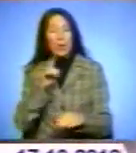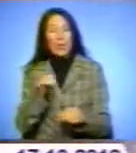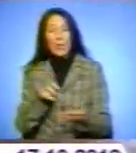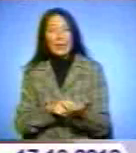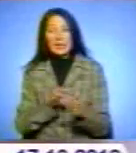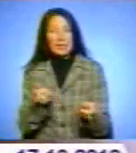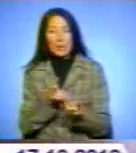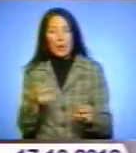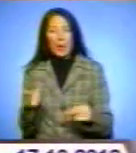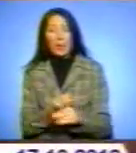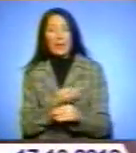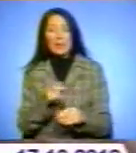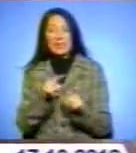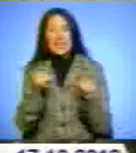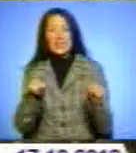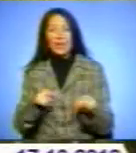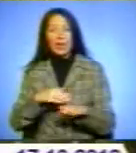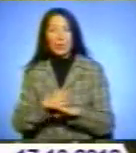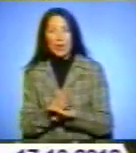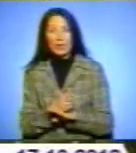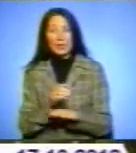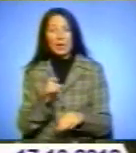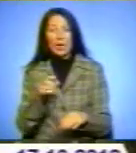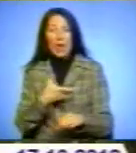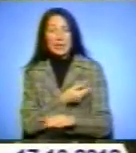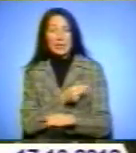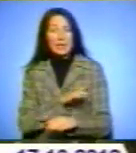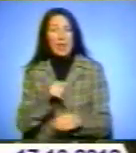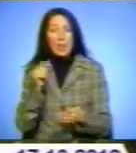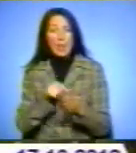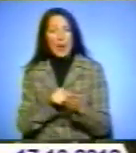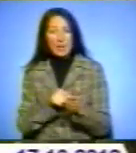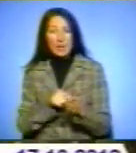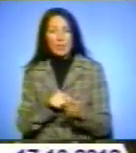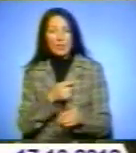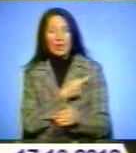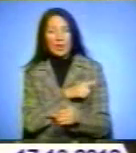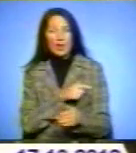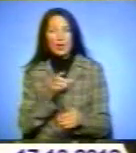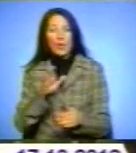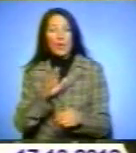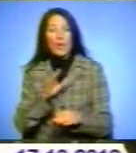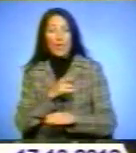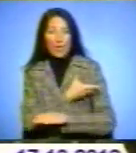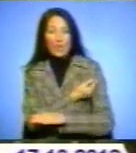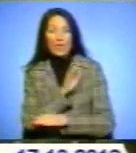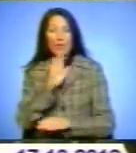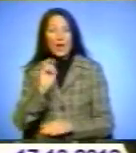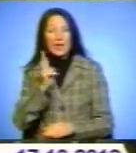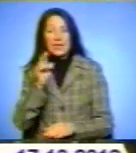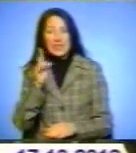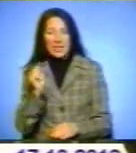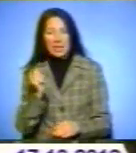дитячої поліклініки. Вакцина, яка до нас приїжджає, вона має і сертифікат, і має висновок про те, що вона